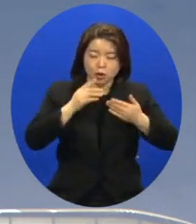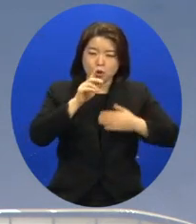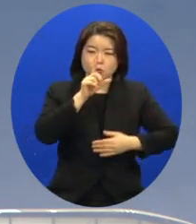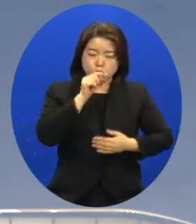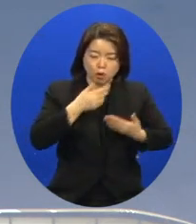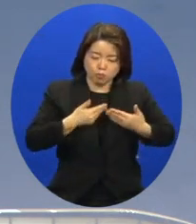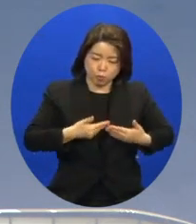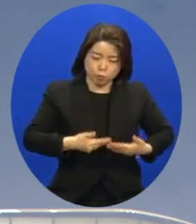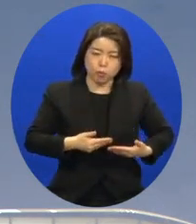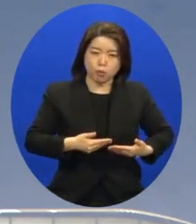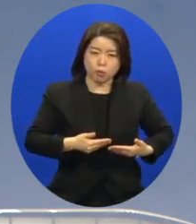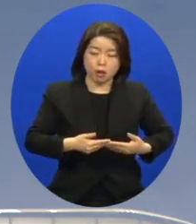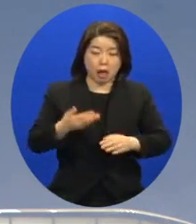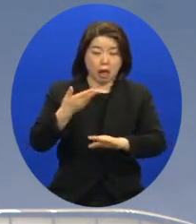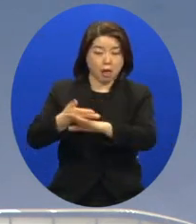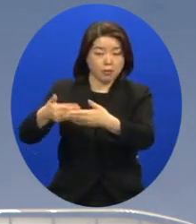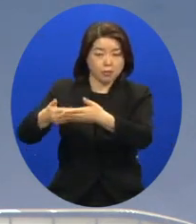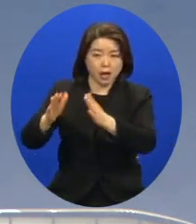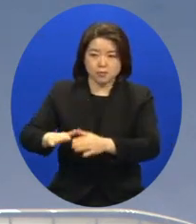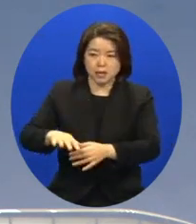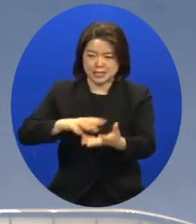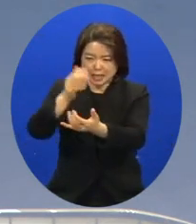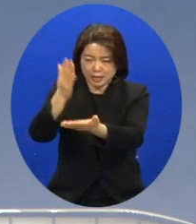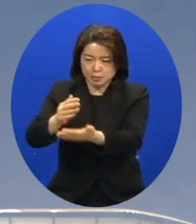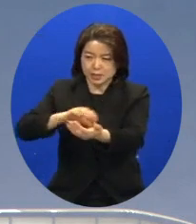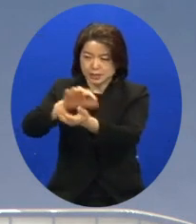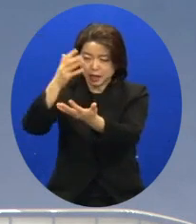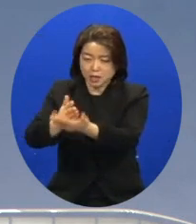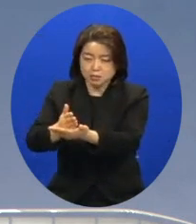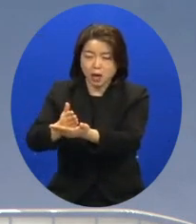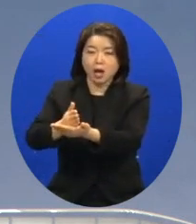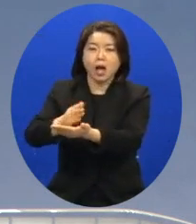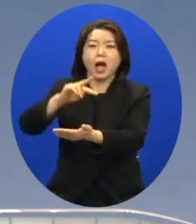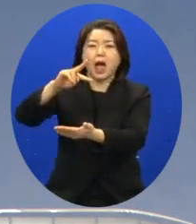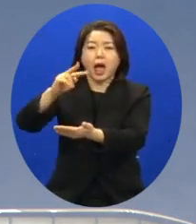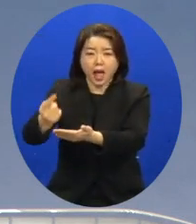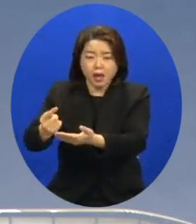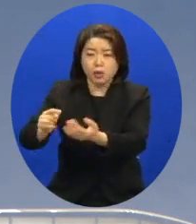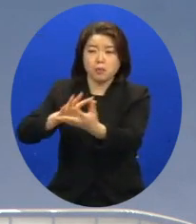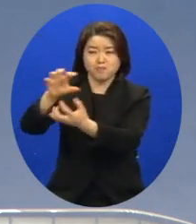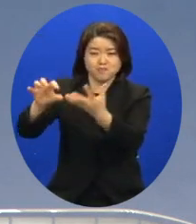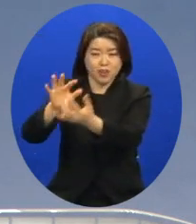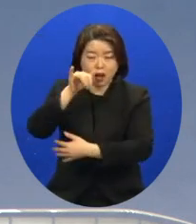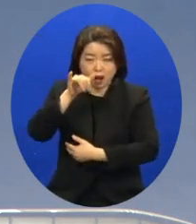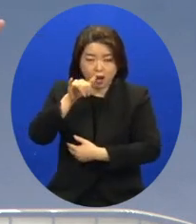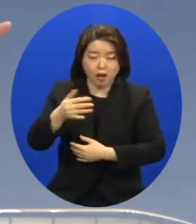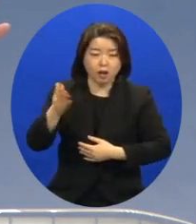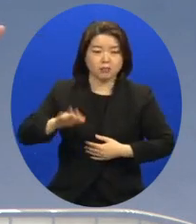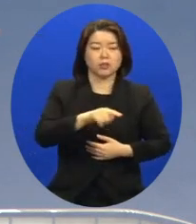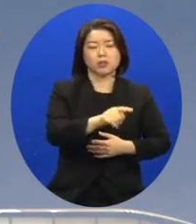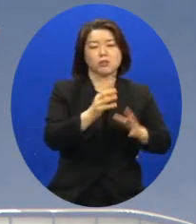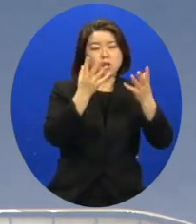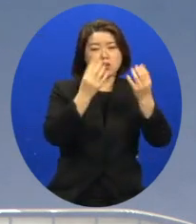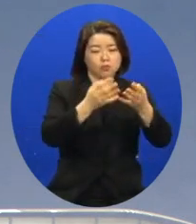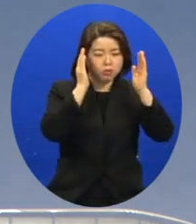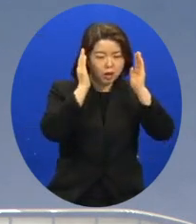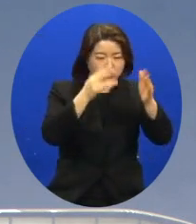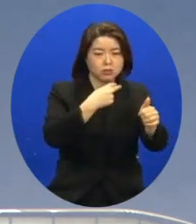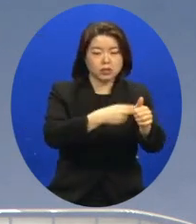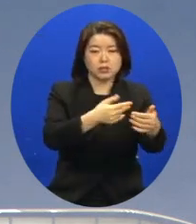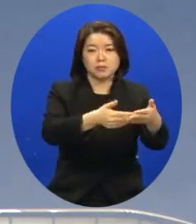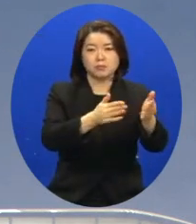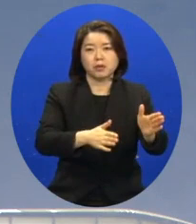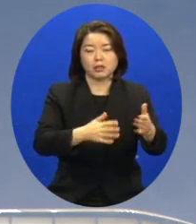선생님이 그렇게 떠들지 마 그러는데도 시끄러운데 그 수학 선생님 반만큼은 다 조용하더라고.